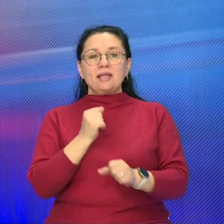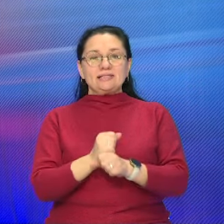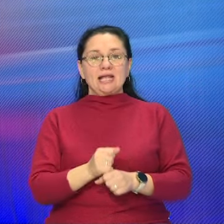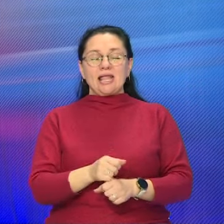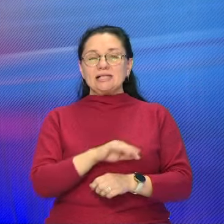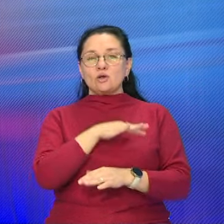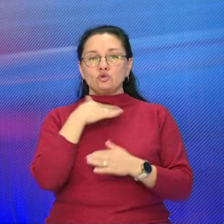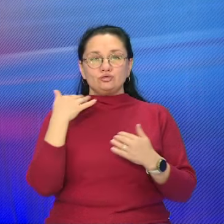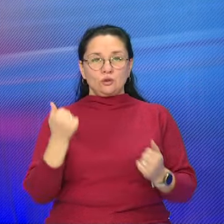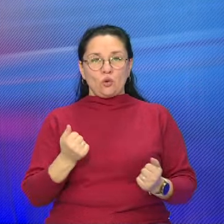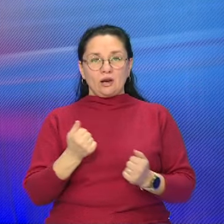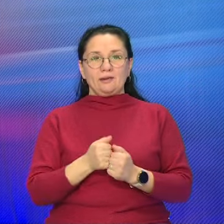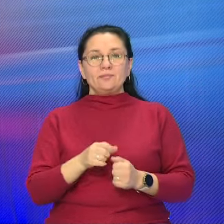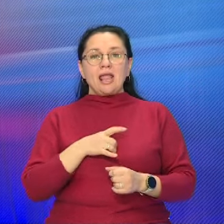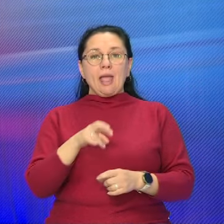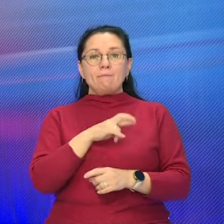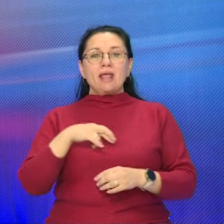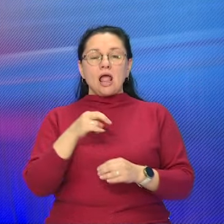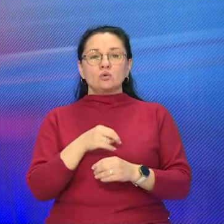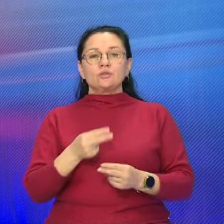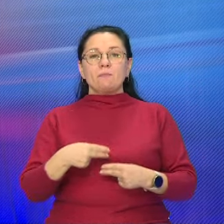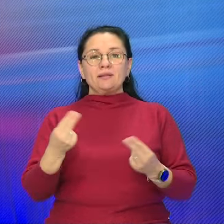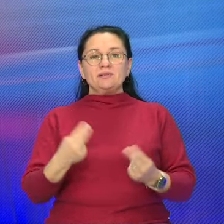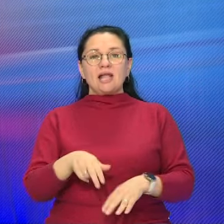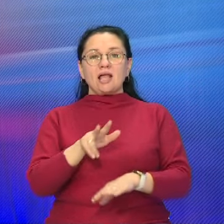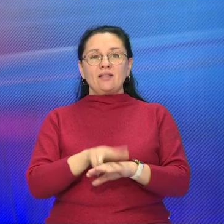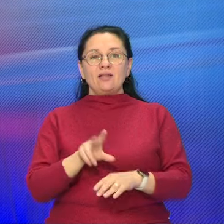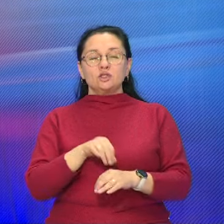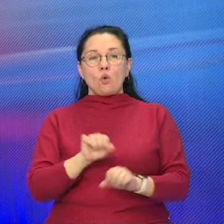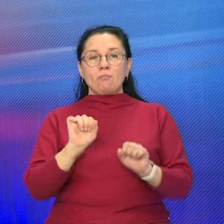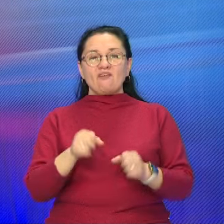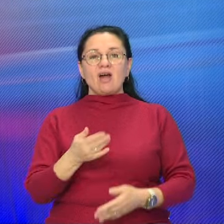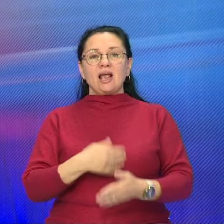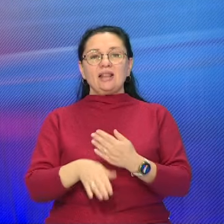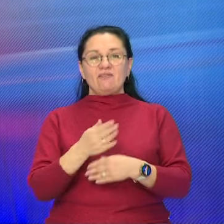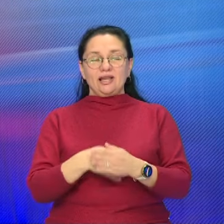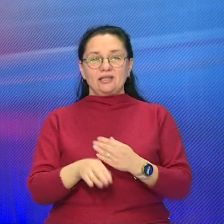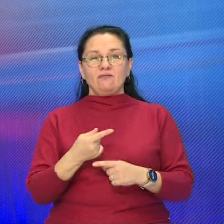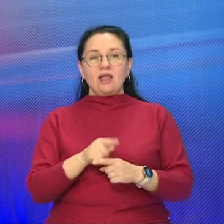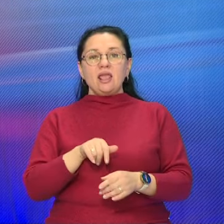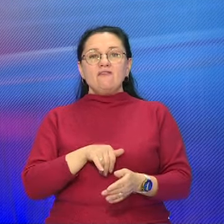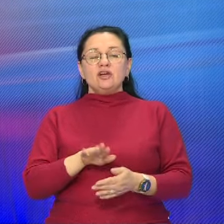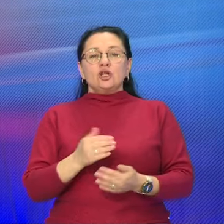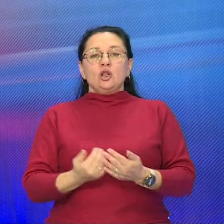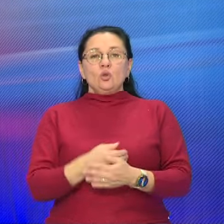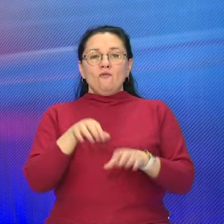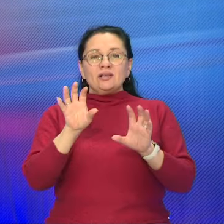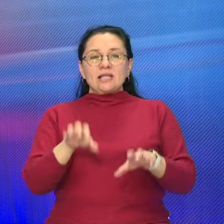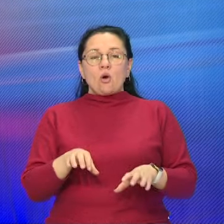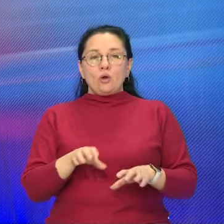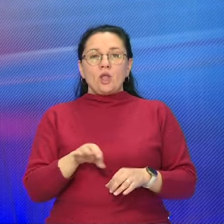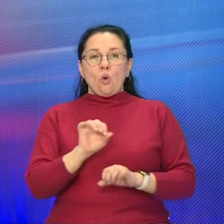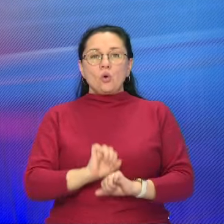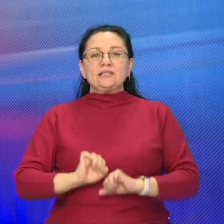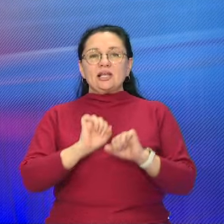очень немало. Во-первых, Беларусь подписала конвенцию о правах инвалидов. Вышел новый закон о